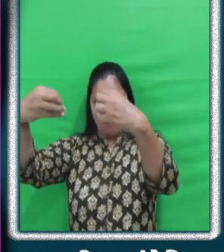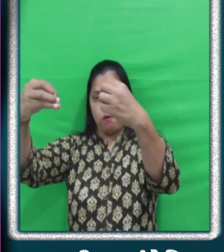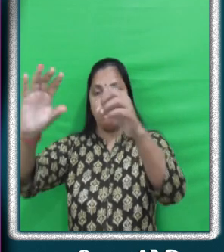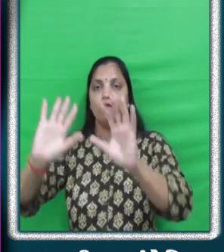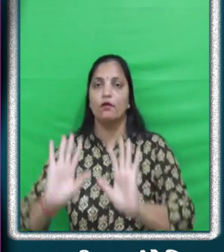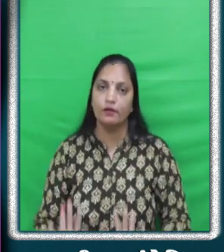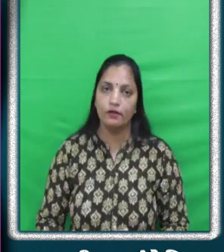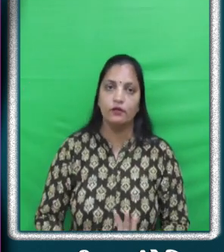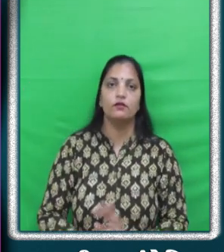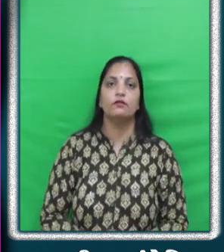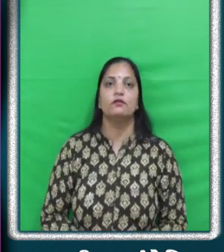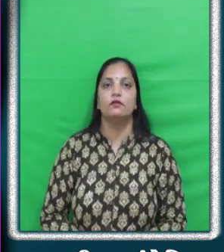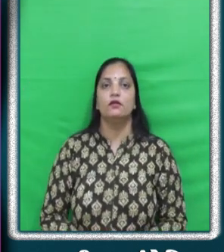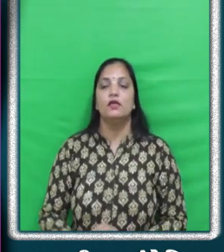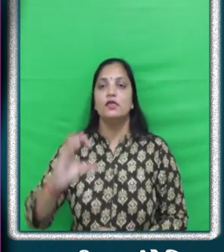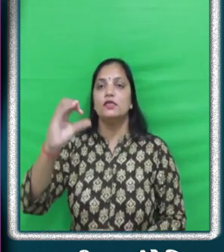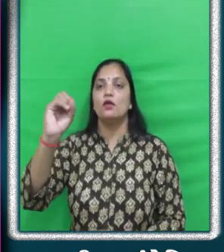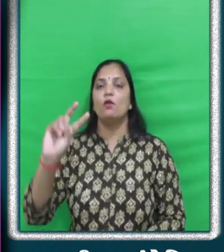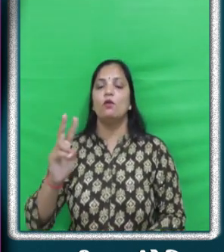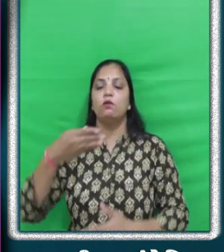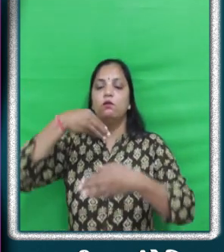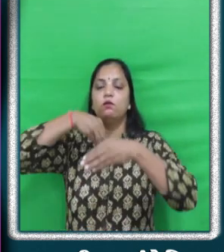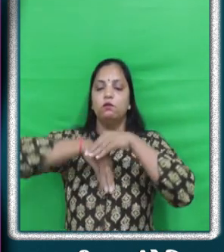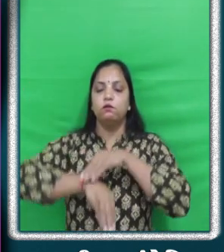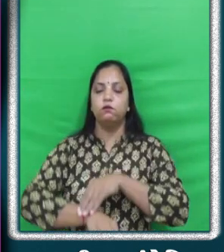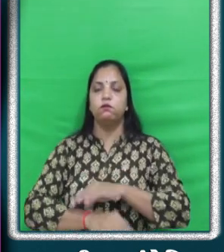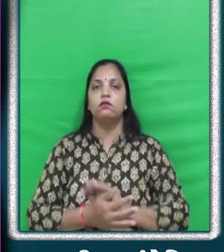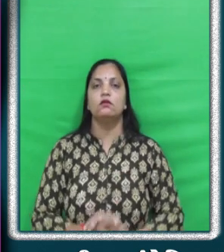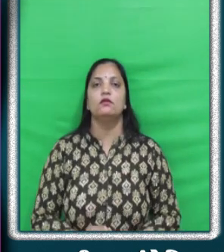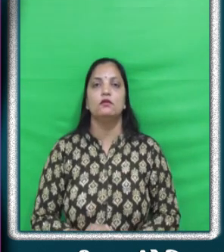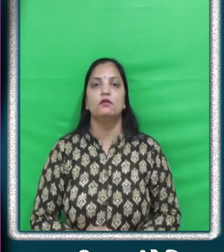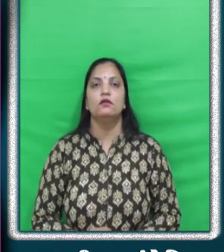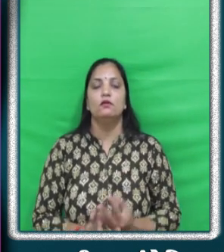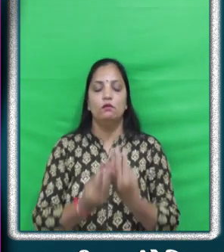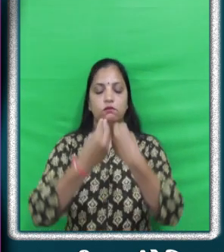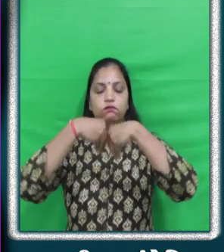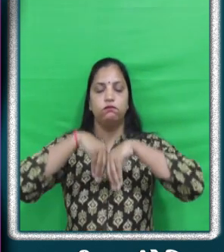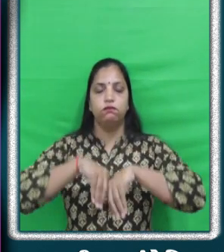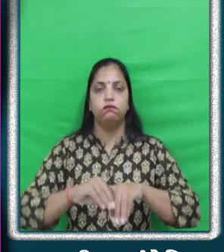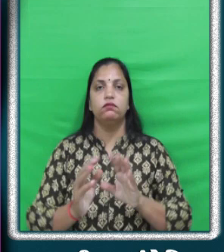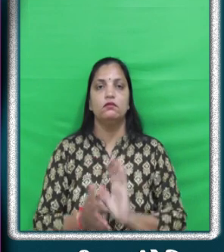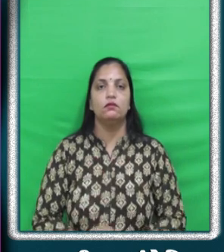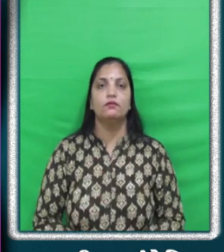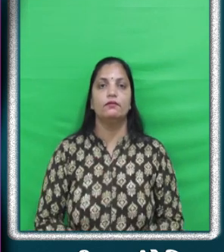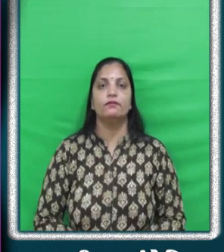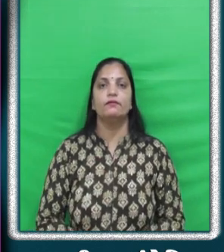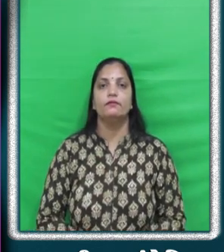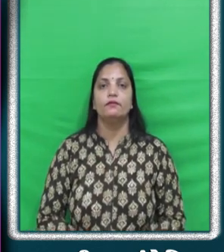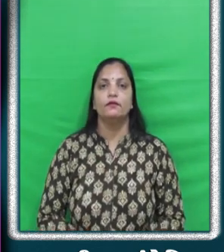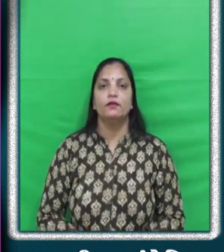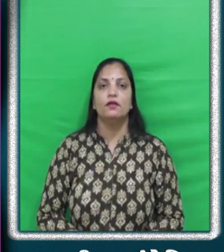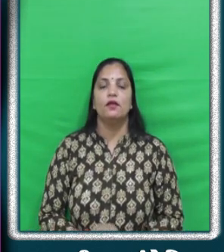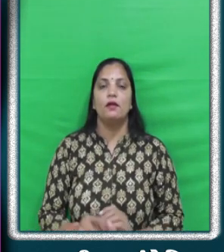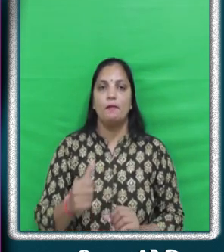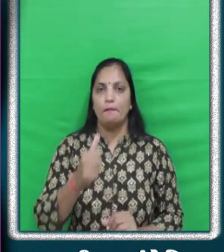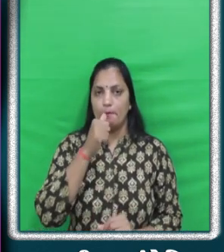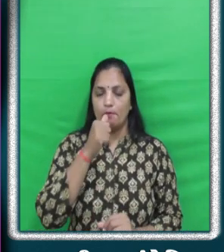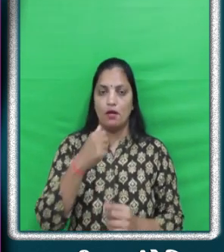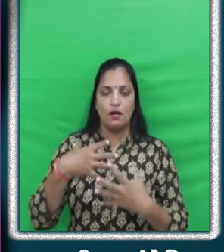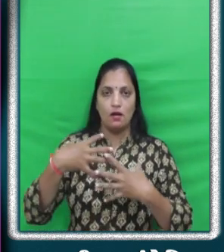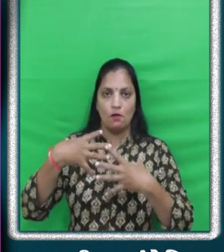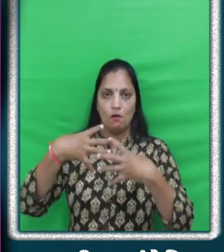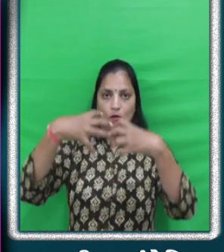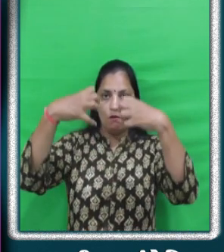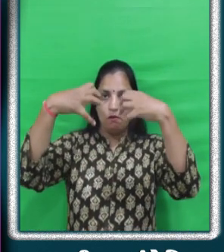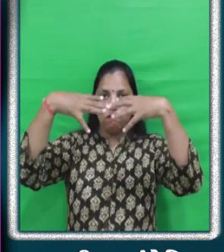ઓક્સિજન પણ બહાર કાઢે છે, કેમ કે કાર્બન ડાયોક્સાઈડ લે છે, ઓક્સિજન જે વાતાવરણમાં કાઢે છે તેનો ઉત્સર્ગ પદાર્થ થઈ ગયો। તે સિવાય પાણીનું